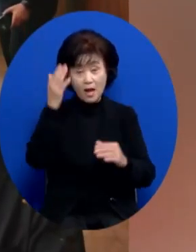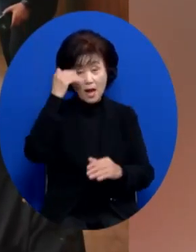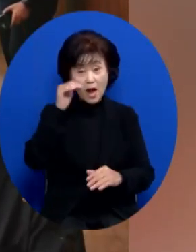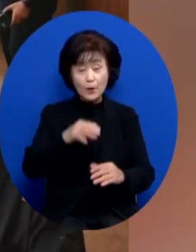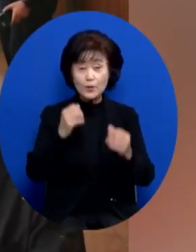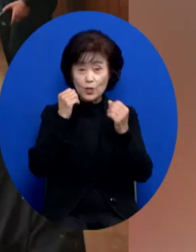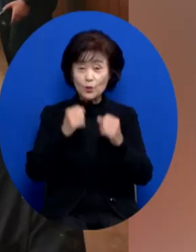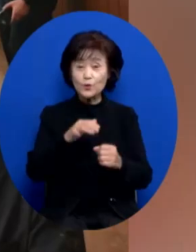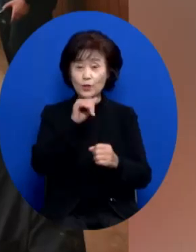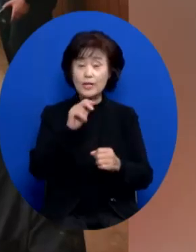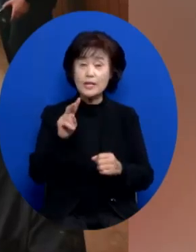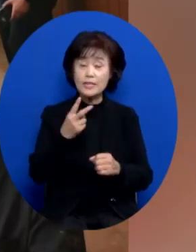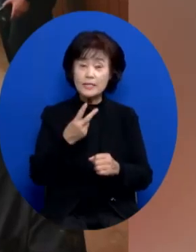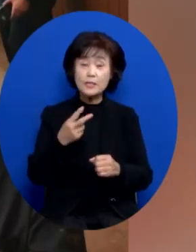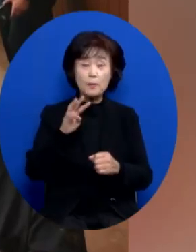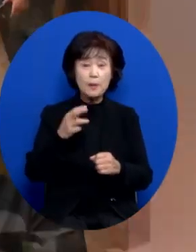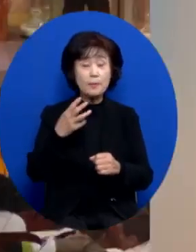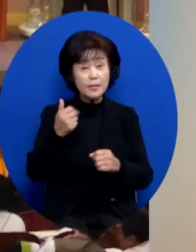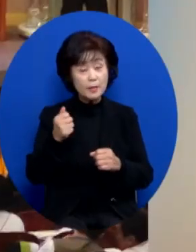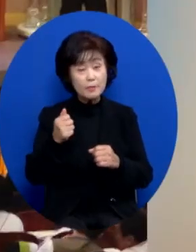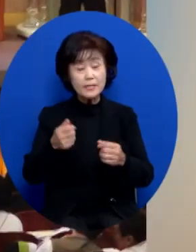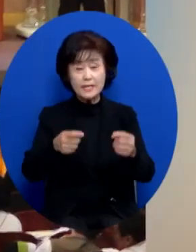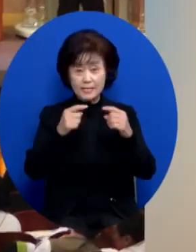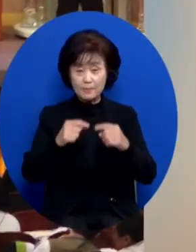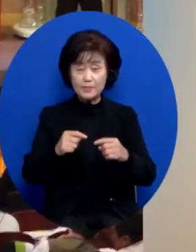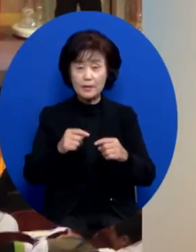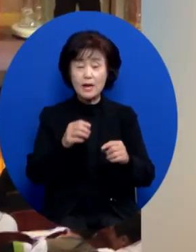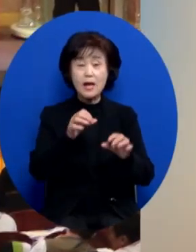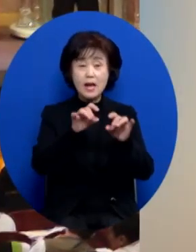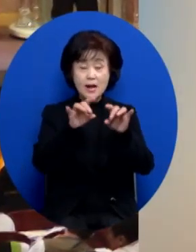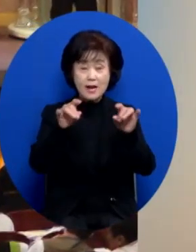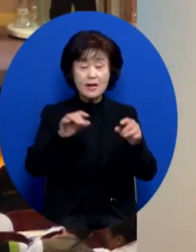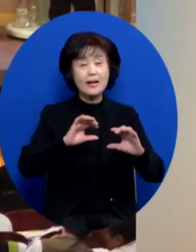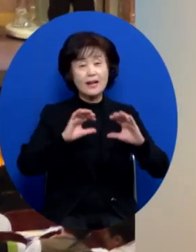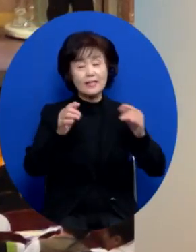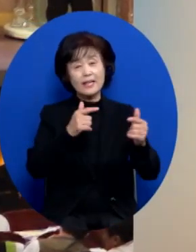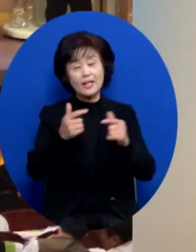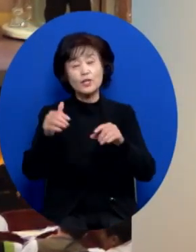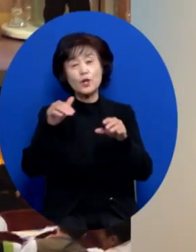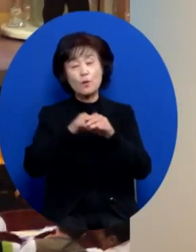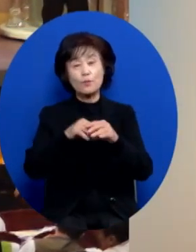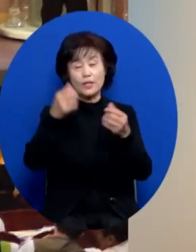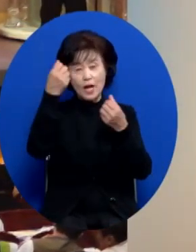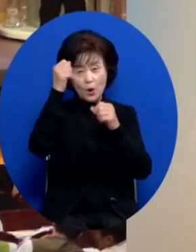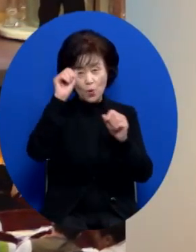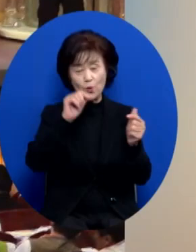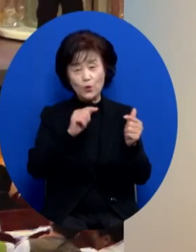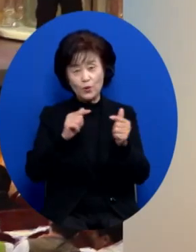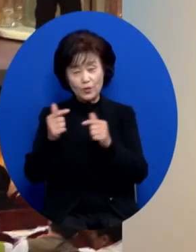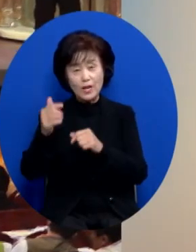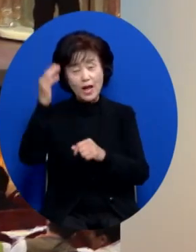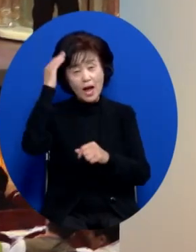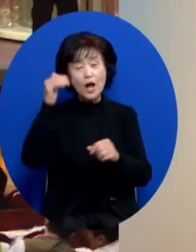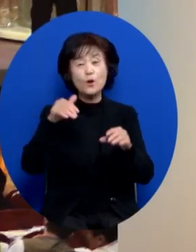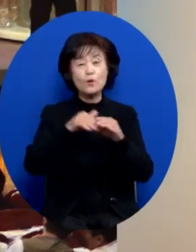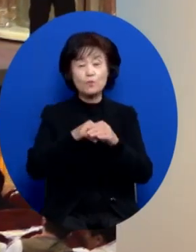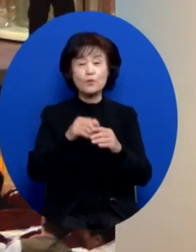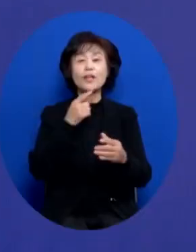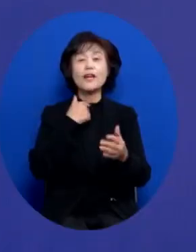22개국 800여 명이 참가했으며 각 나라의 문화 공연과 롯데월드에서의 한국 문화 체험이 진행됐습니다.